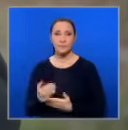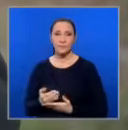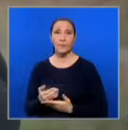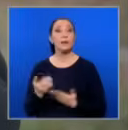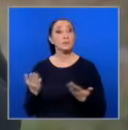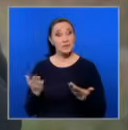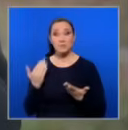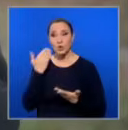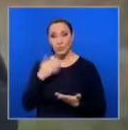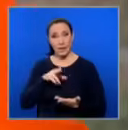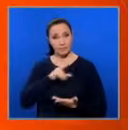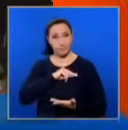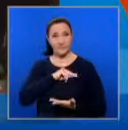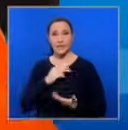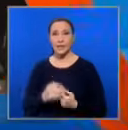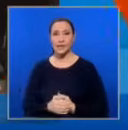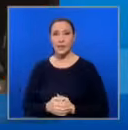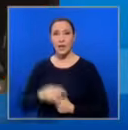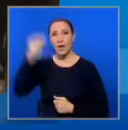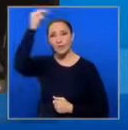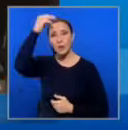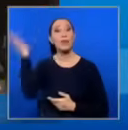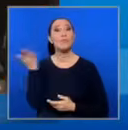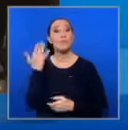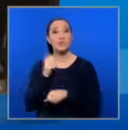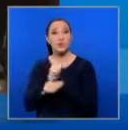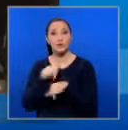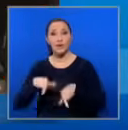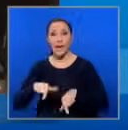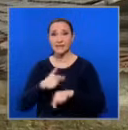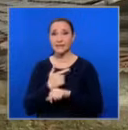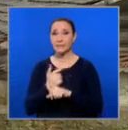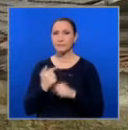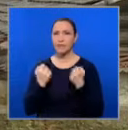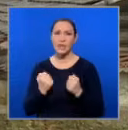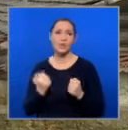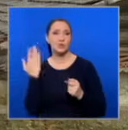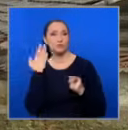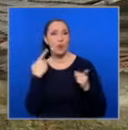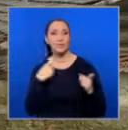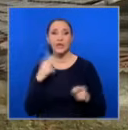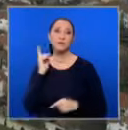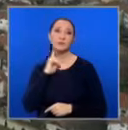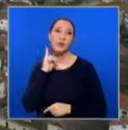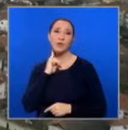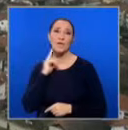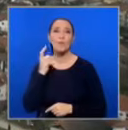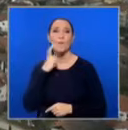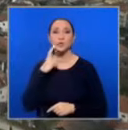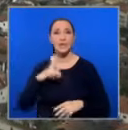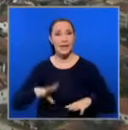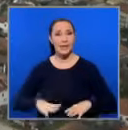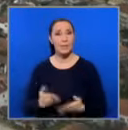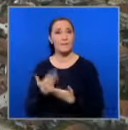да сме добре възнаградени. Българин беше арестуван тази седмица с тежки обвинения за шпионаж в Босилеград,